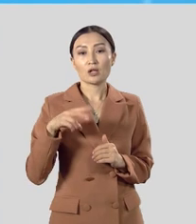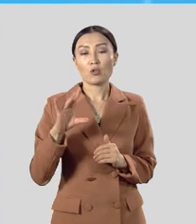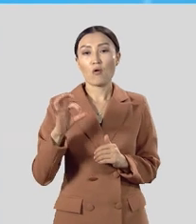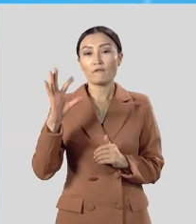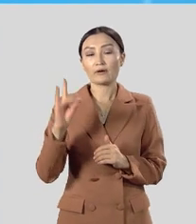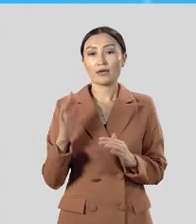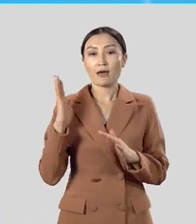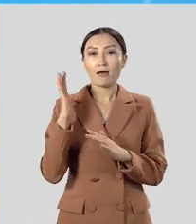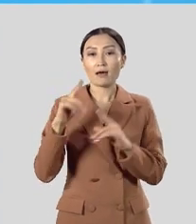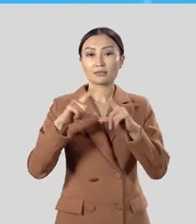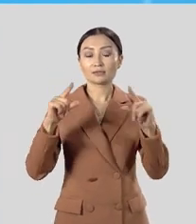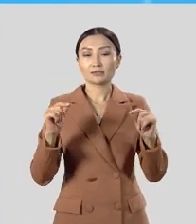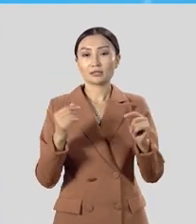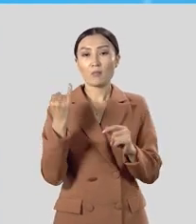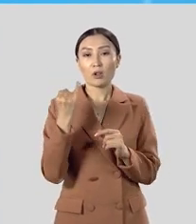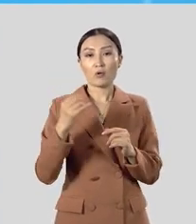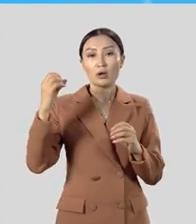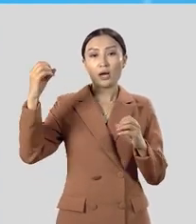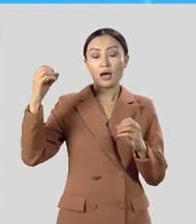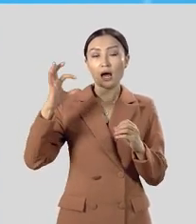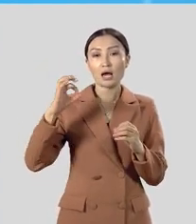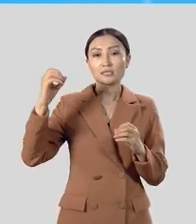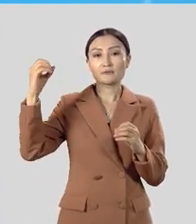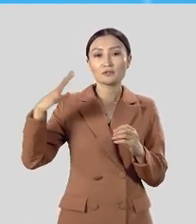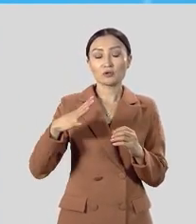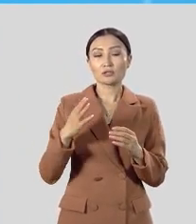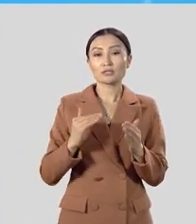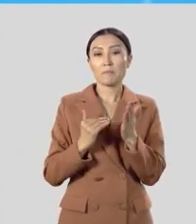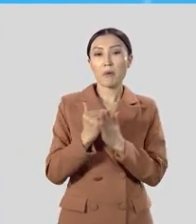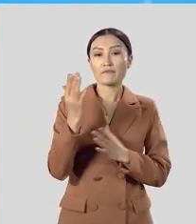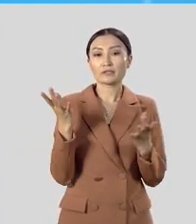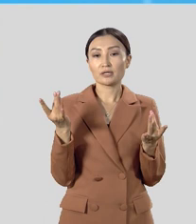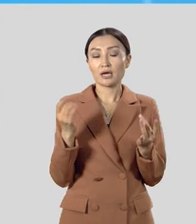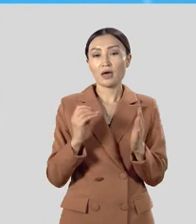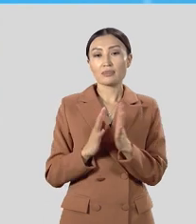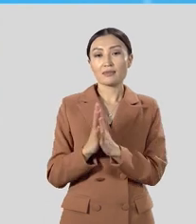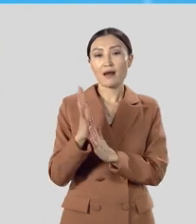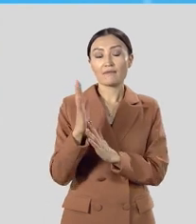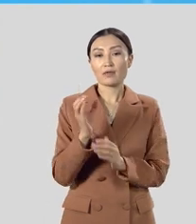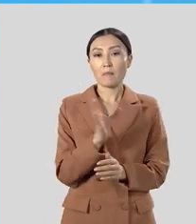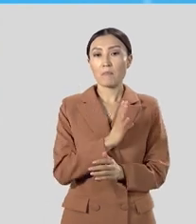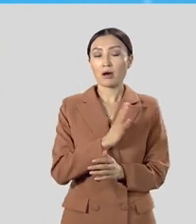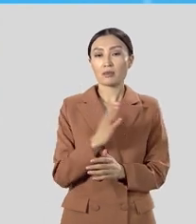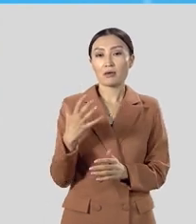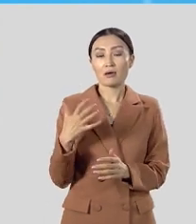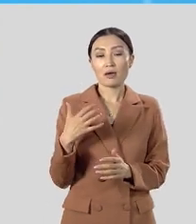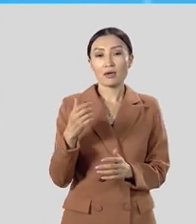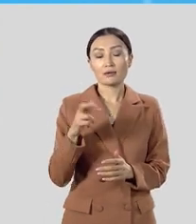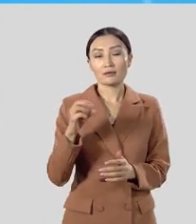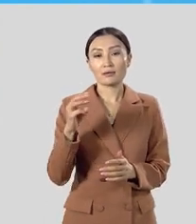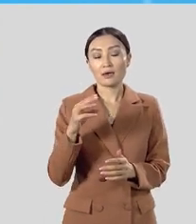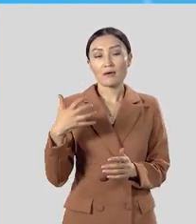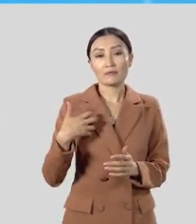Еловые леса отличаются плохой освещенностью и повышенной влажностью. Травяной покров богат видами. Под